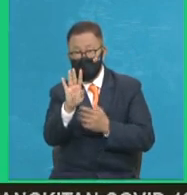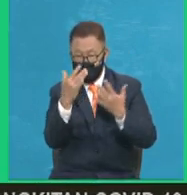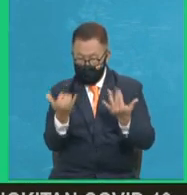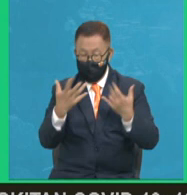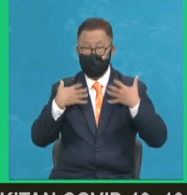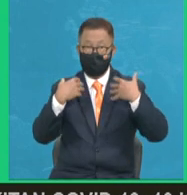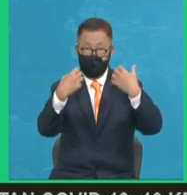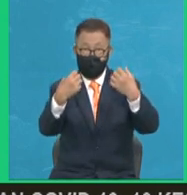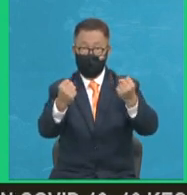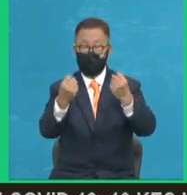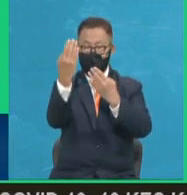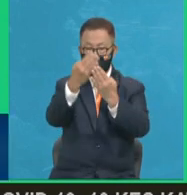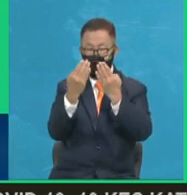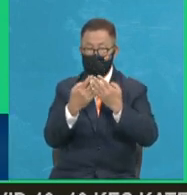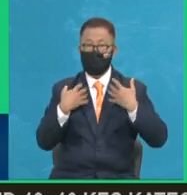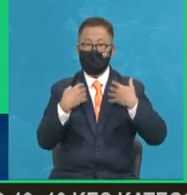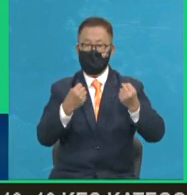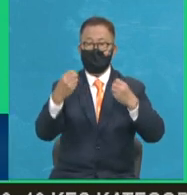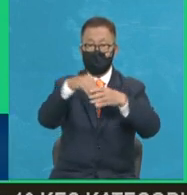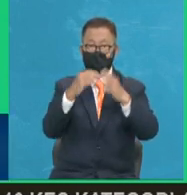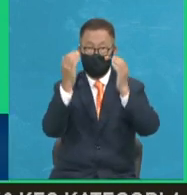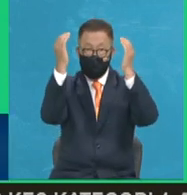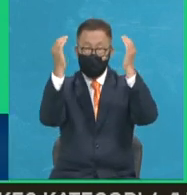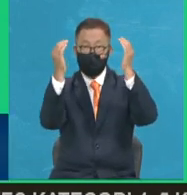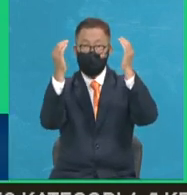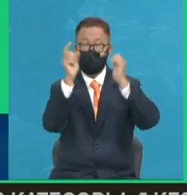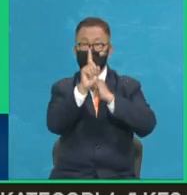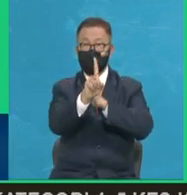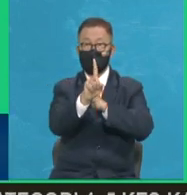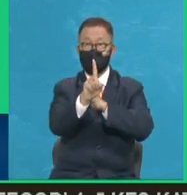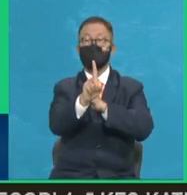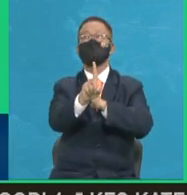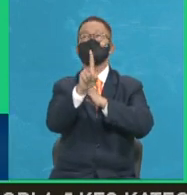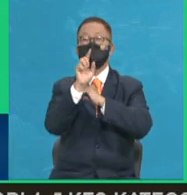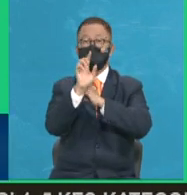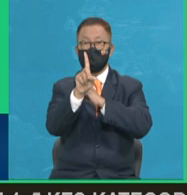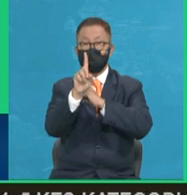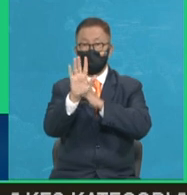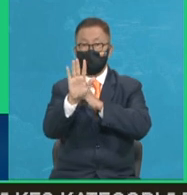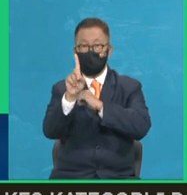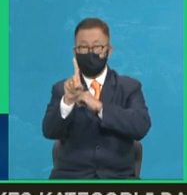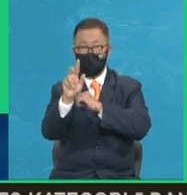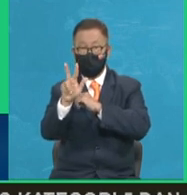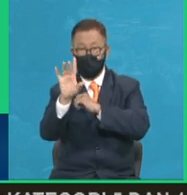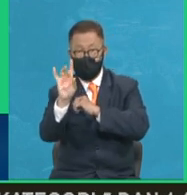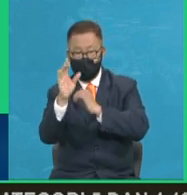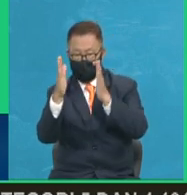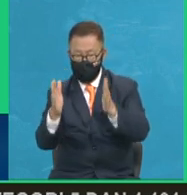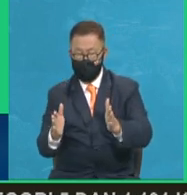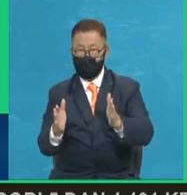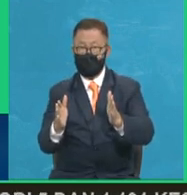disahkan sembuh membawa jumlah casing sembuh di negara Brunei Darussalam kepada 100 15138 kiss